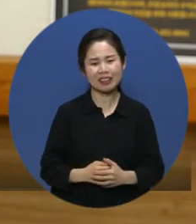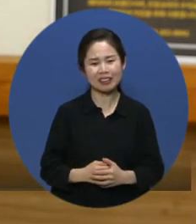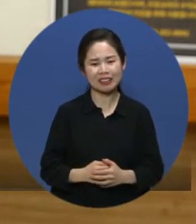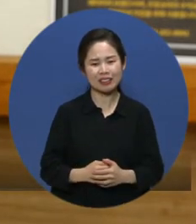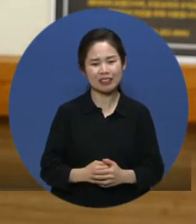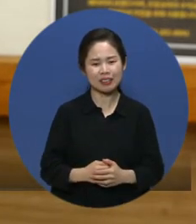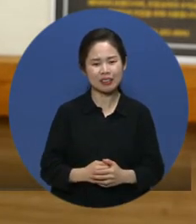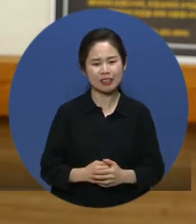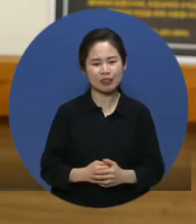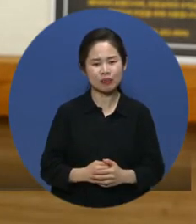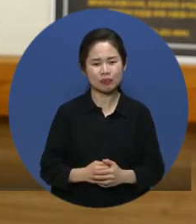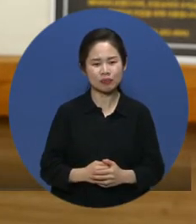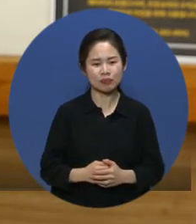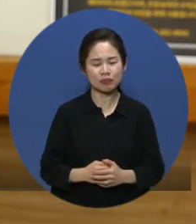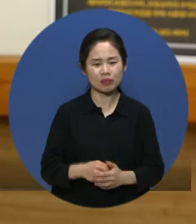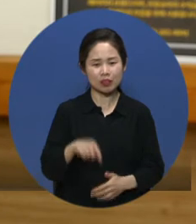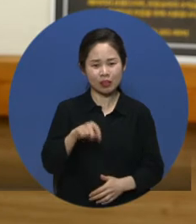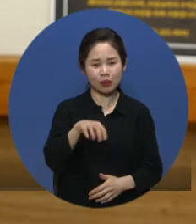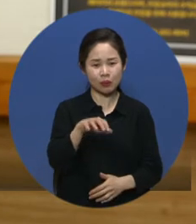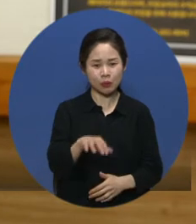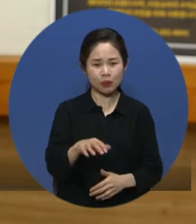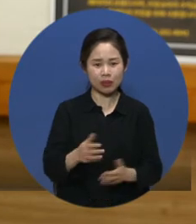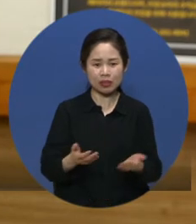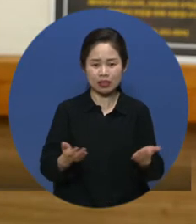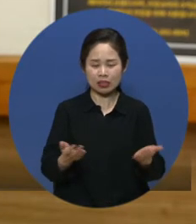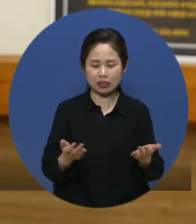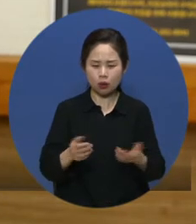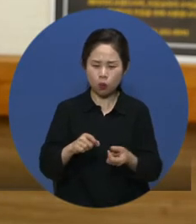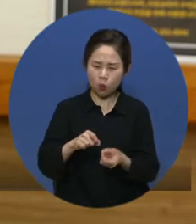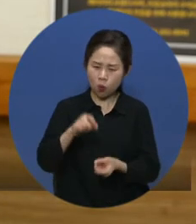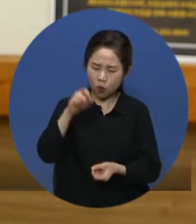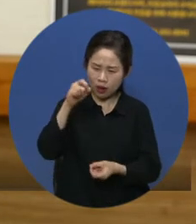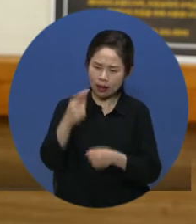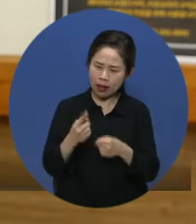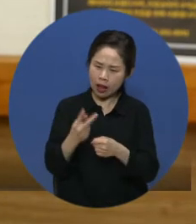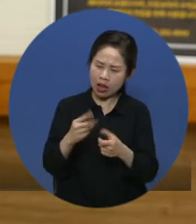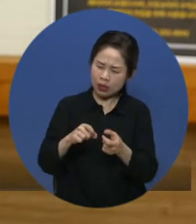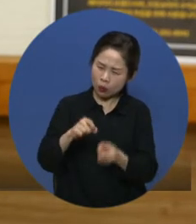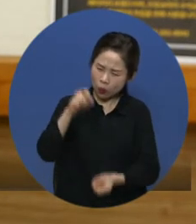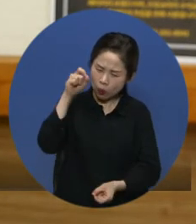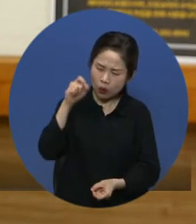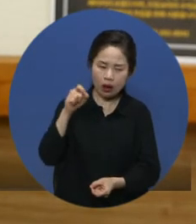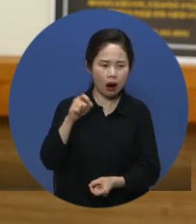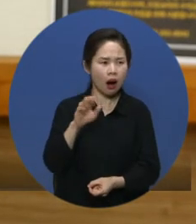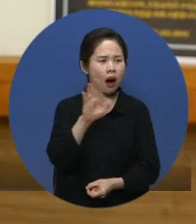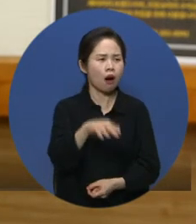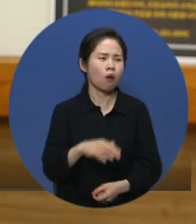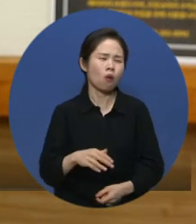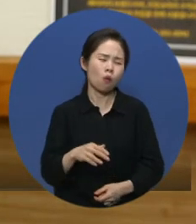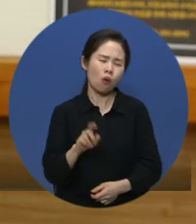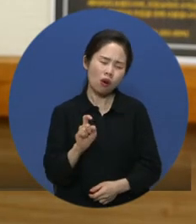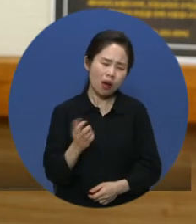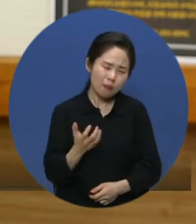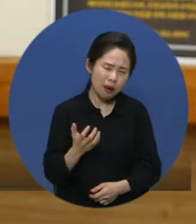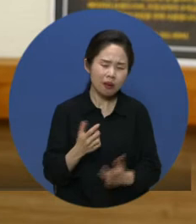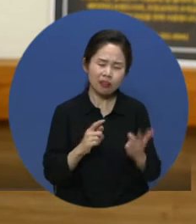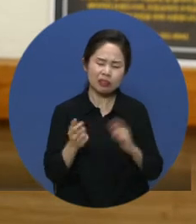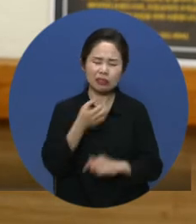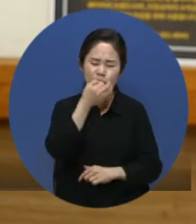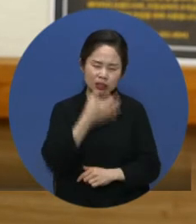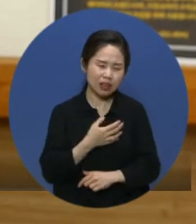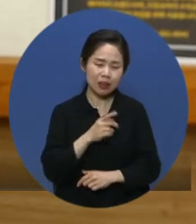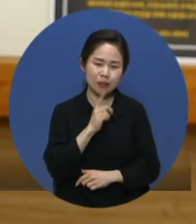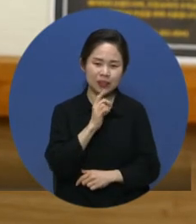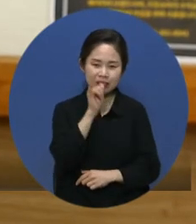한 장애인 근로자들은 좀 힘듦을 좀 토로하는 경우들이 있습니다. 그리고 또 저희들은